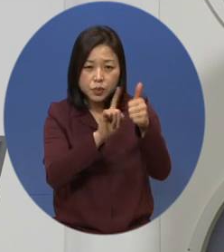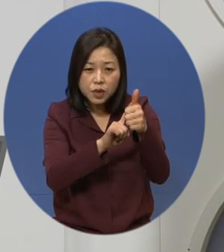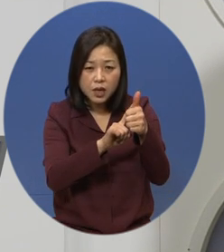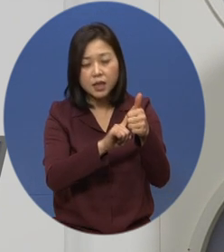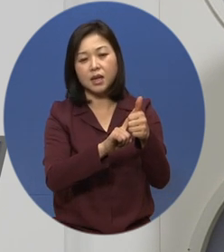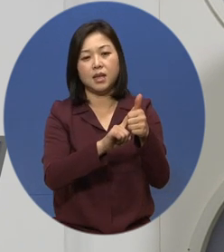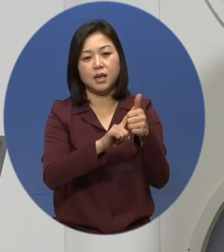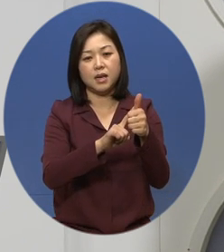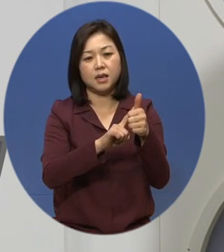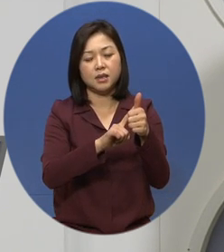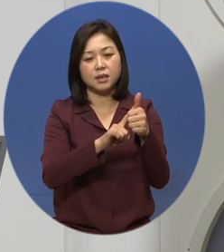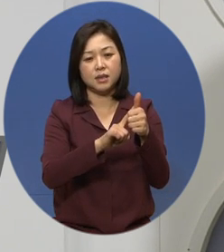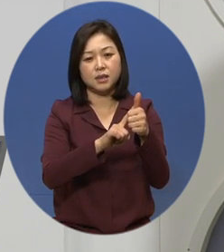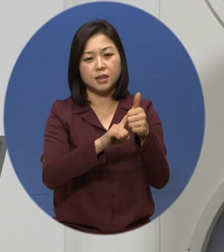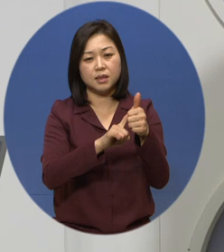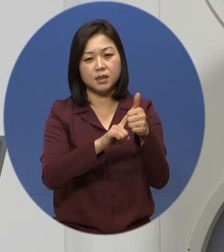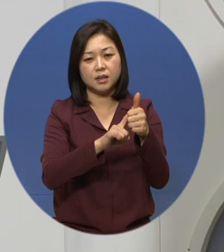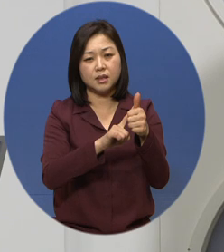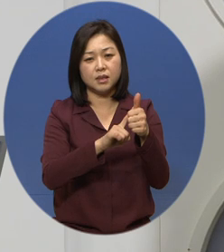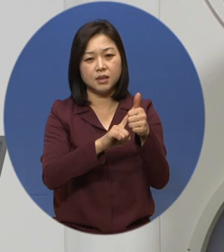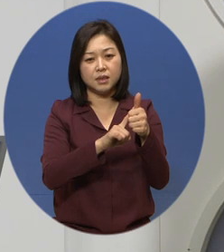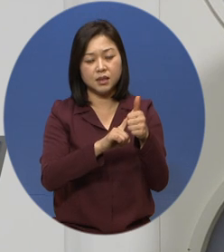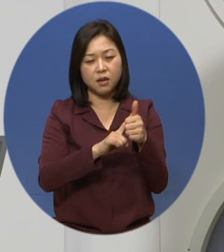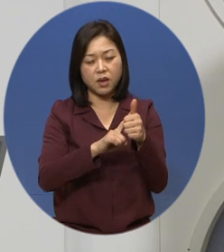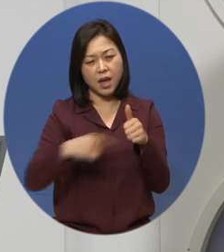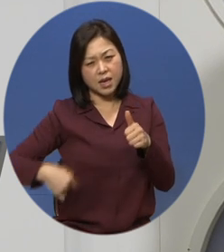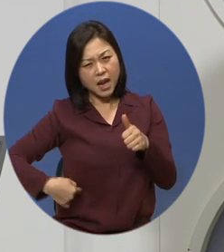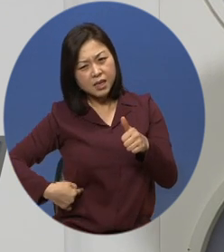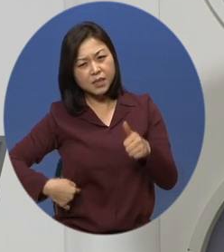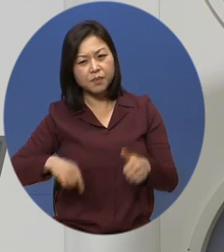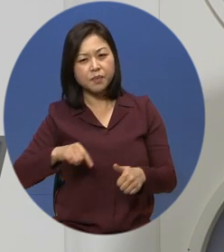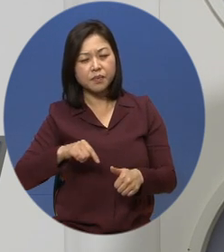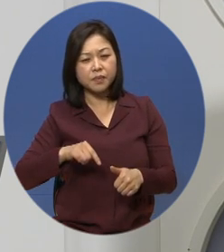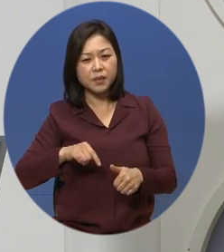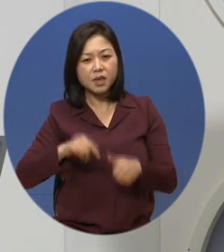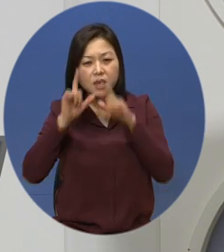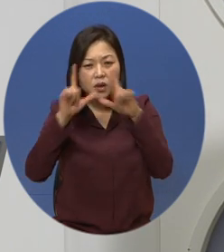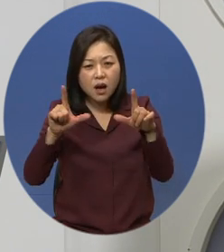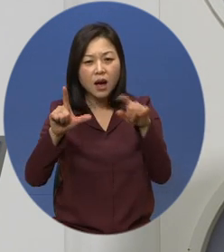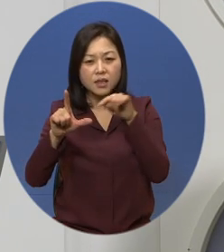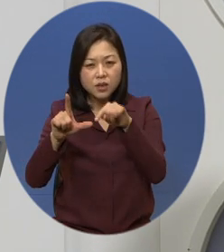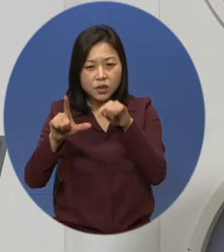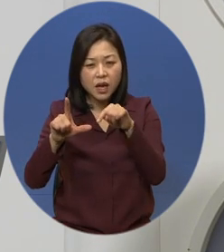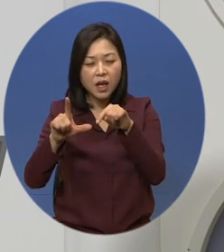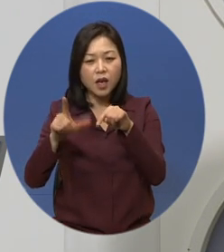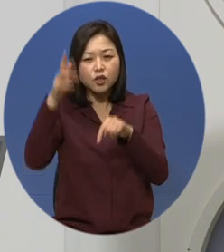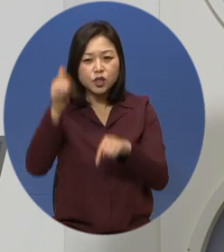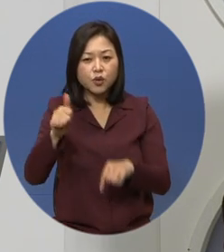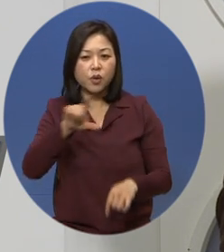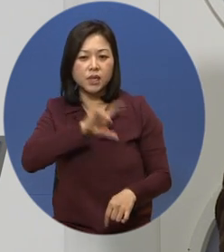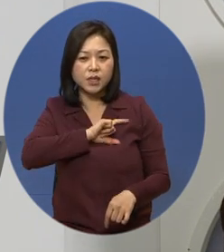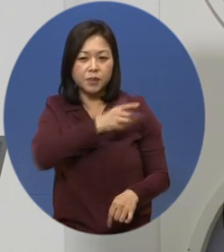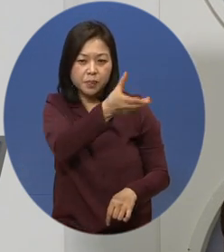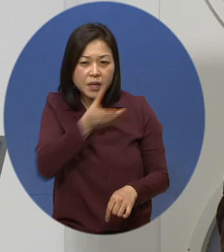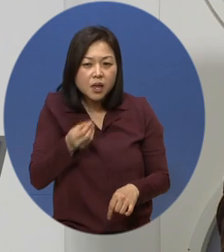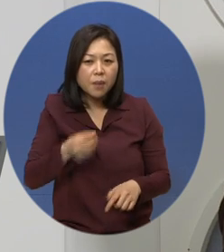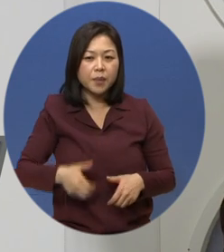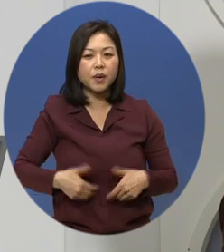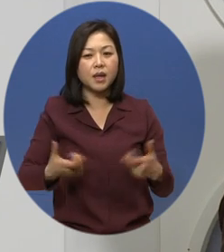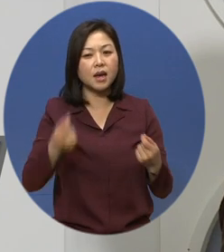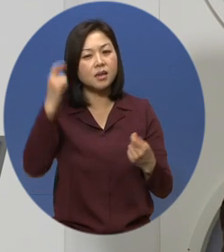꼭 어 양질 선을 하는 것에 에 주인공 이름으로 꼭 써야 되겠다